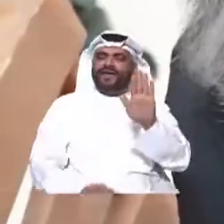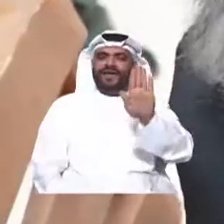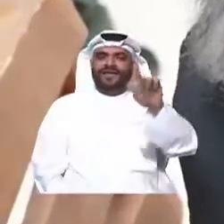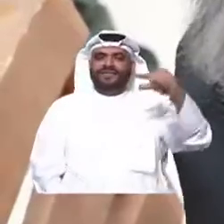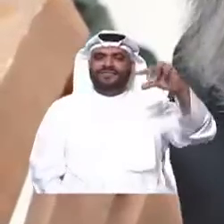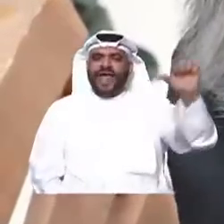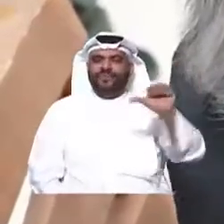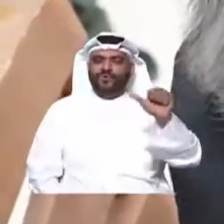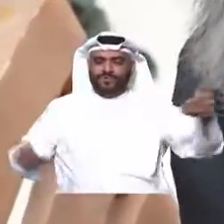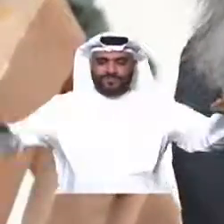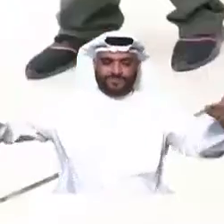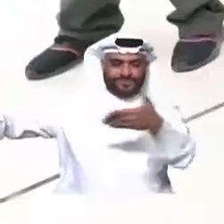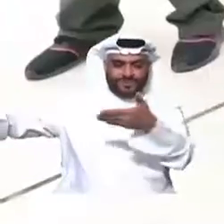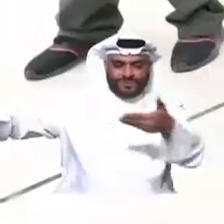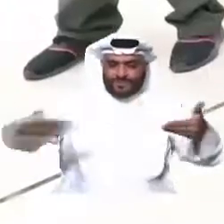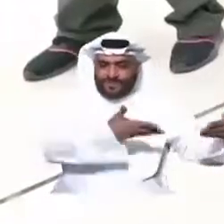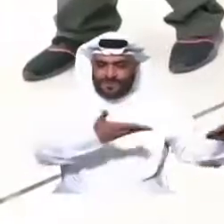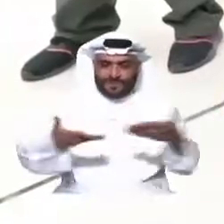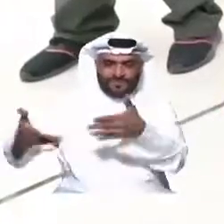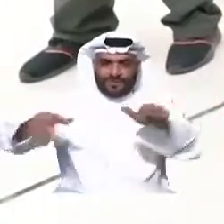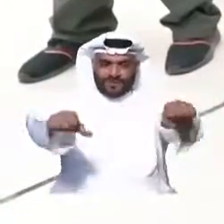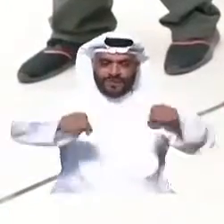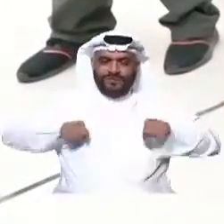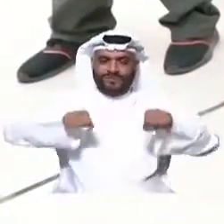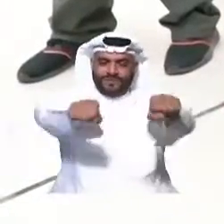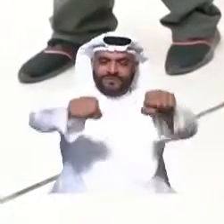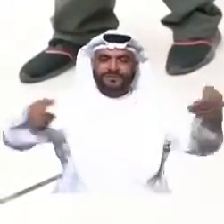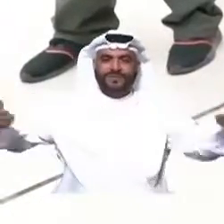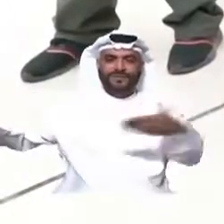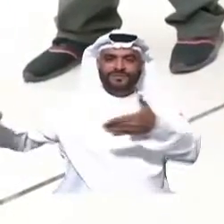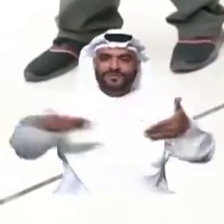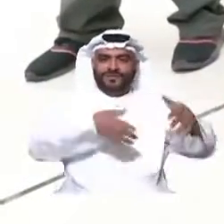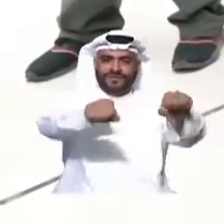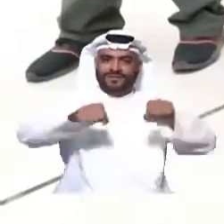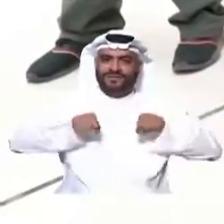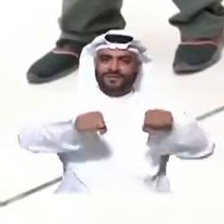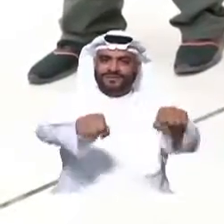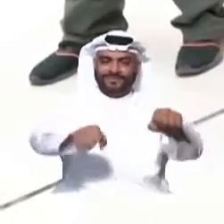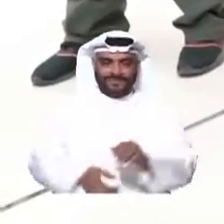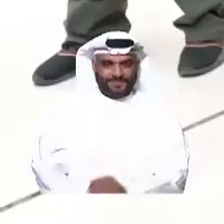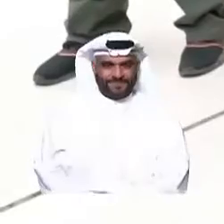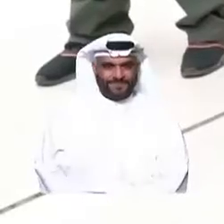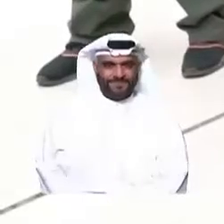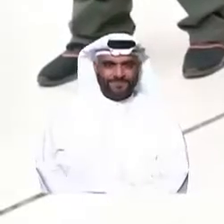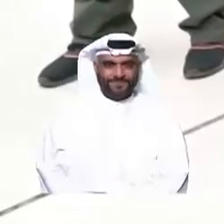كويتية في فن حياكة الصوف وصناعات النسيج التراثية.